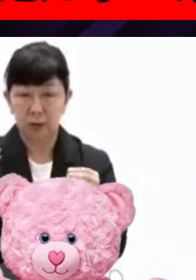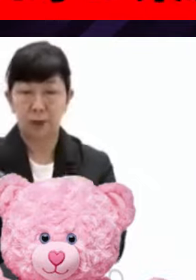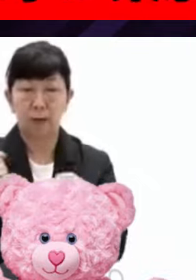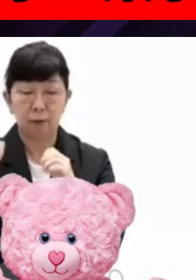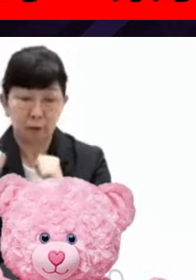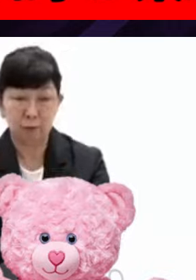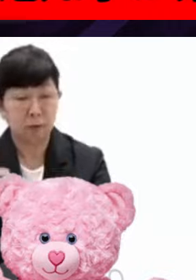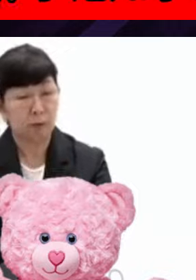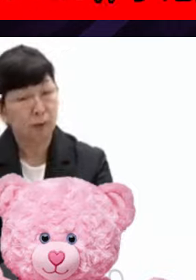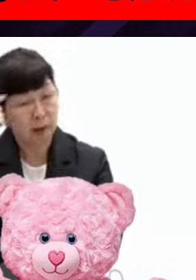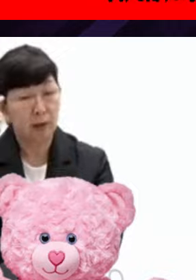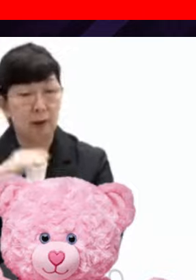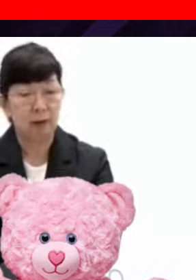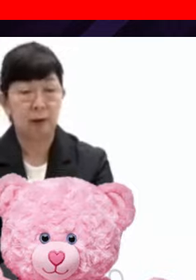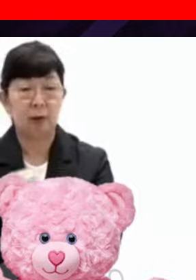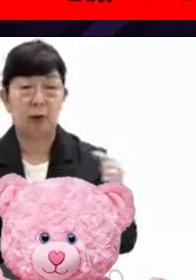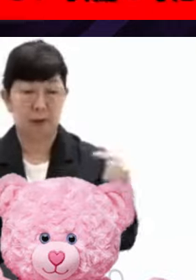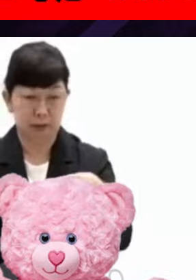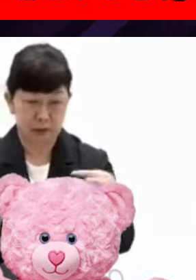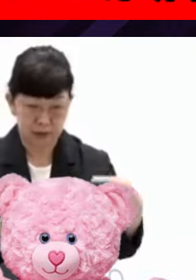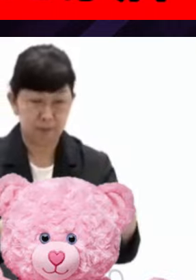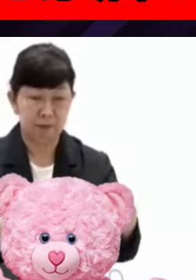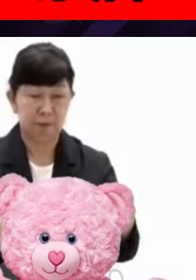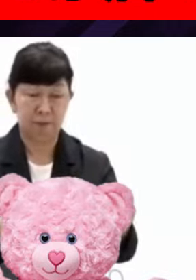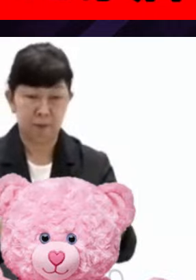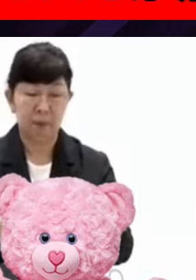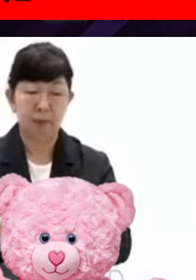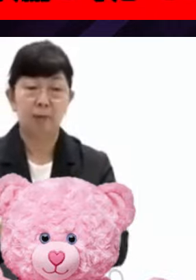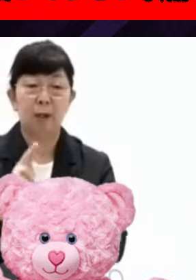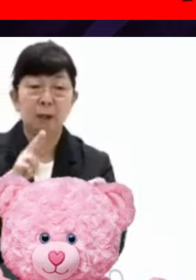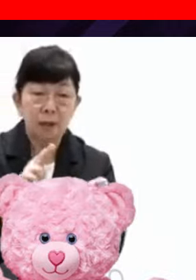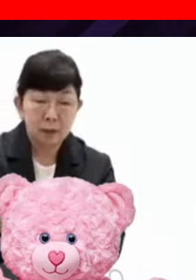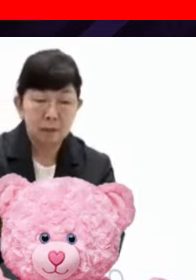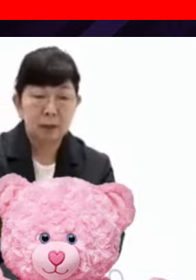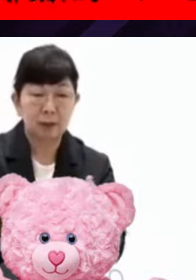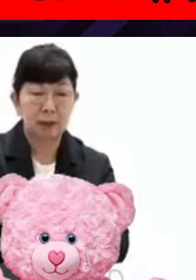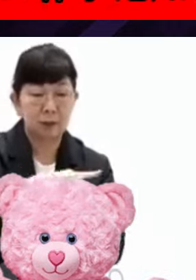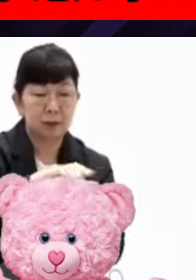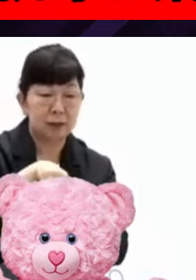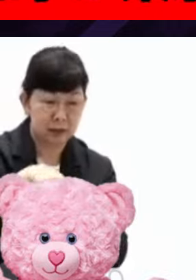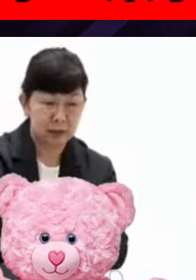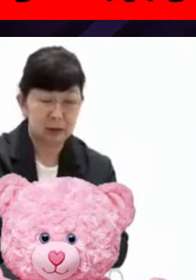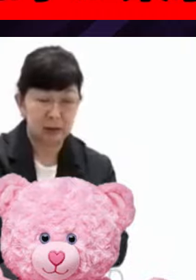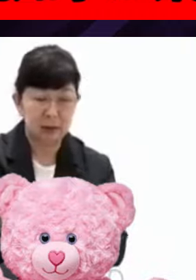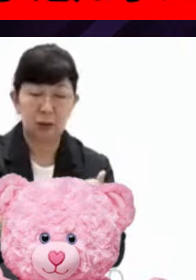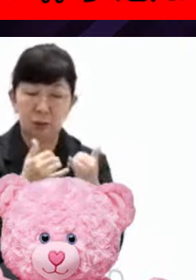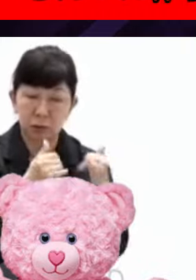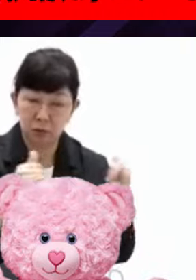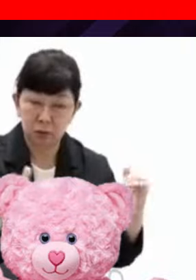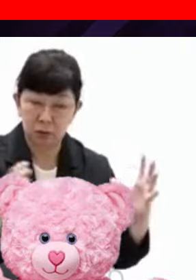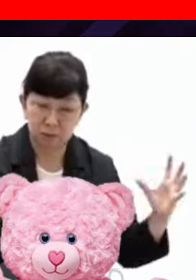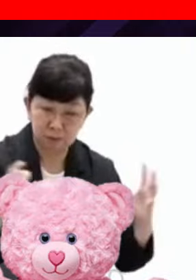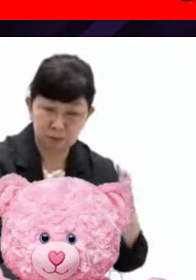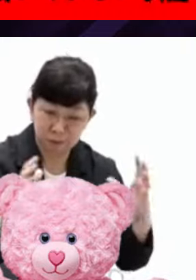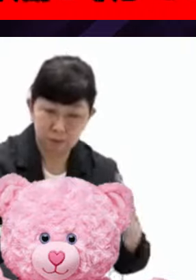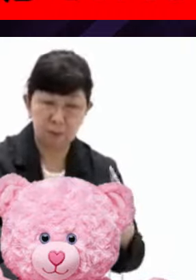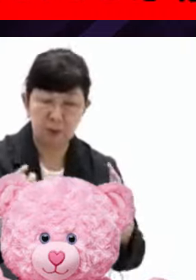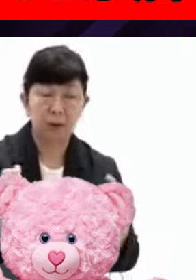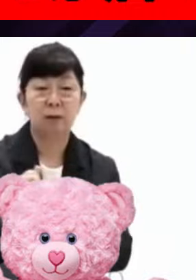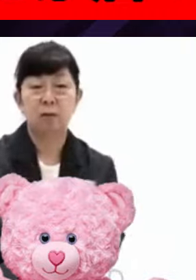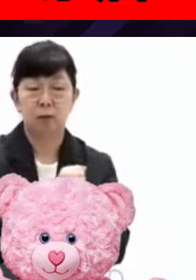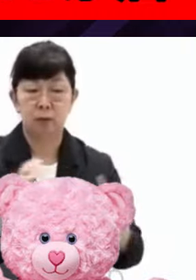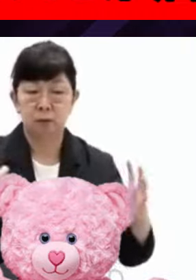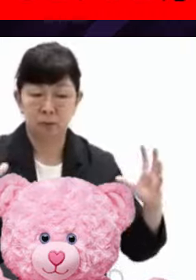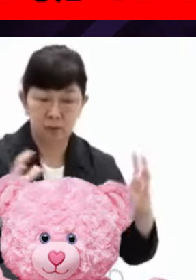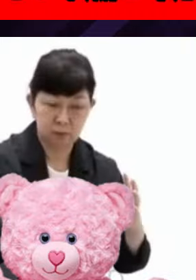。ただですね、特定の地域への人口や産業の集積と日本全体の